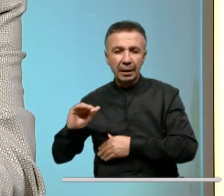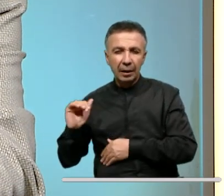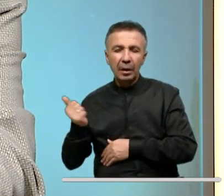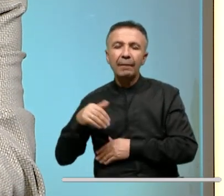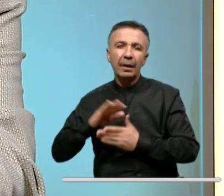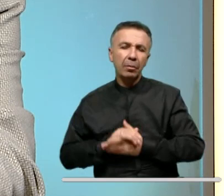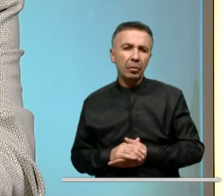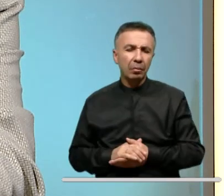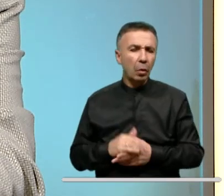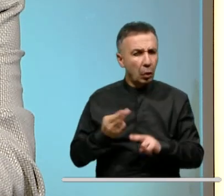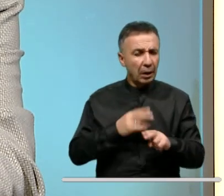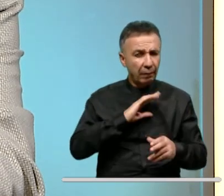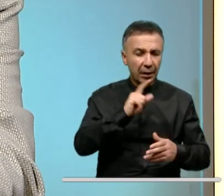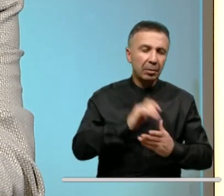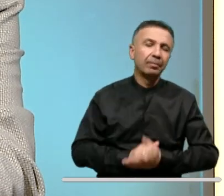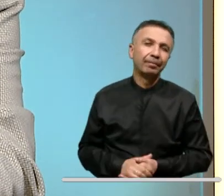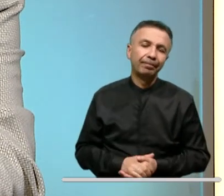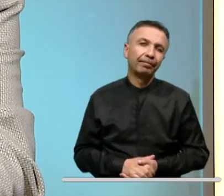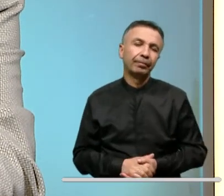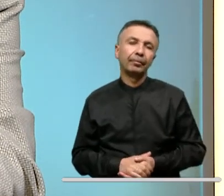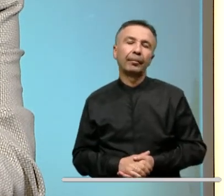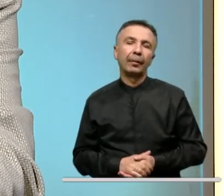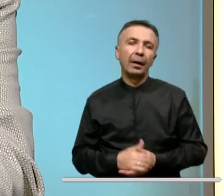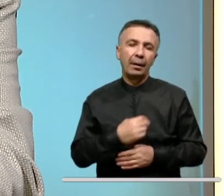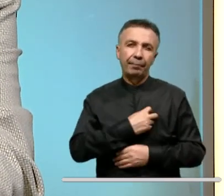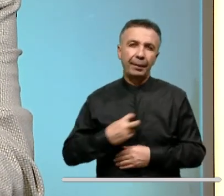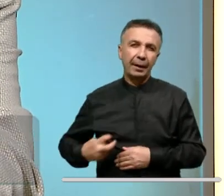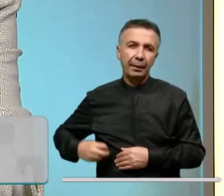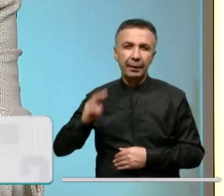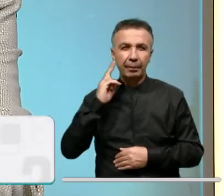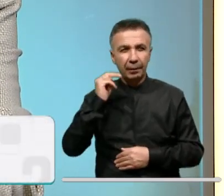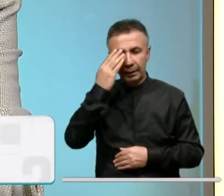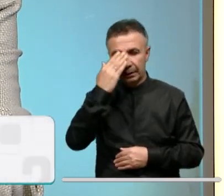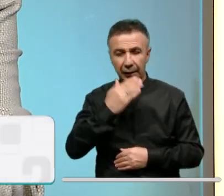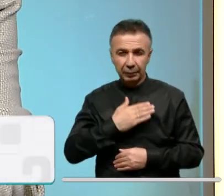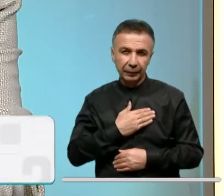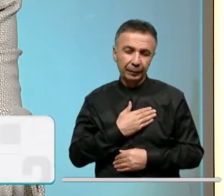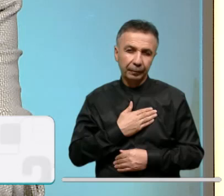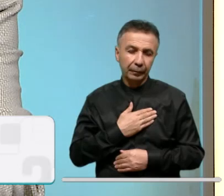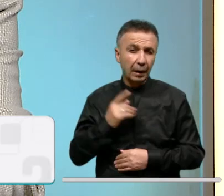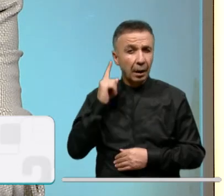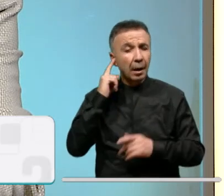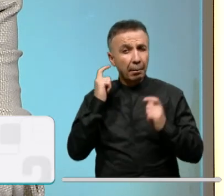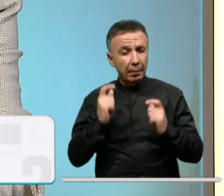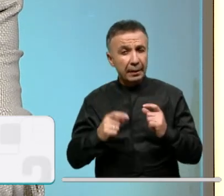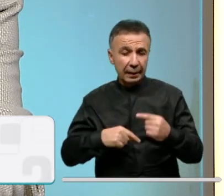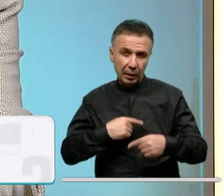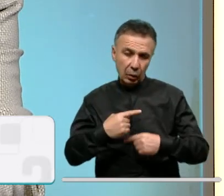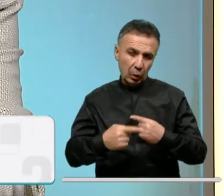Hocam örneğiniz var mı Efendimiz aleyhissalatu vesselamın Medine